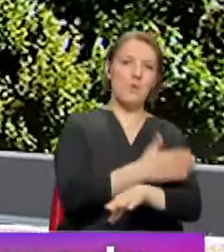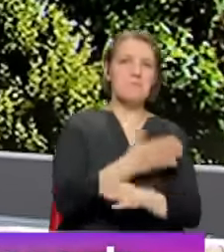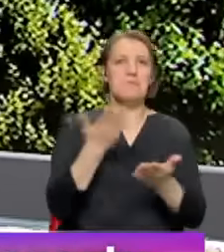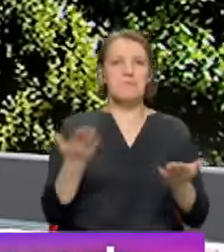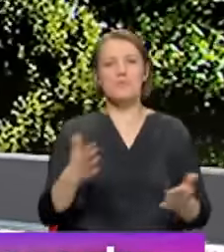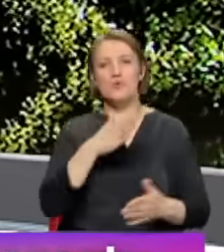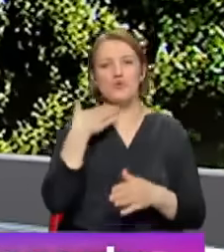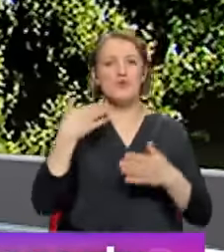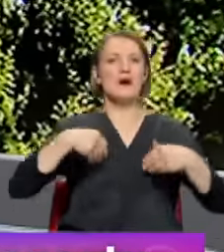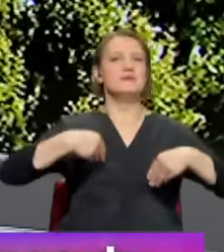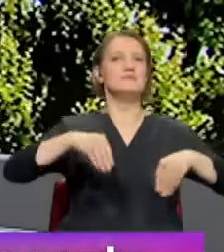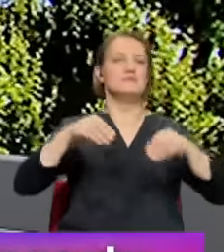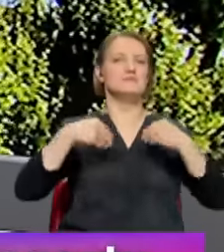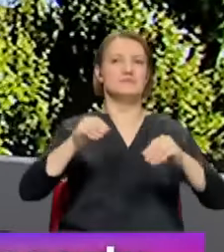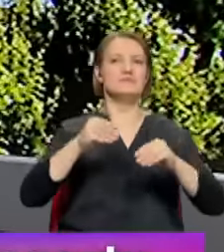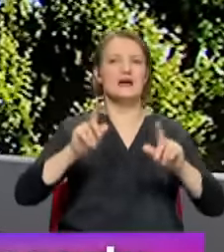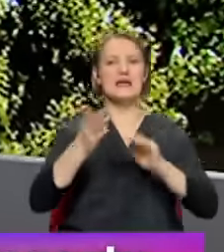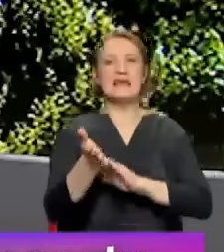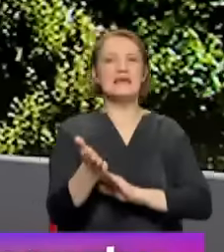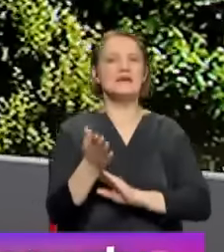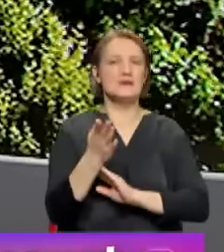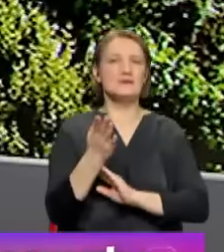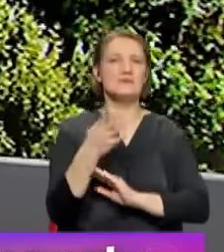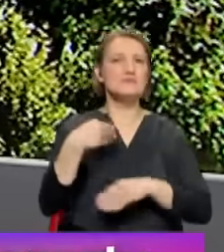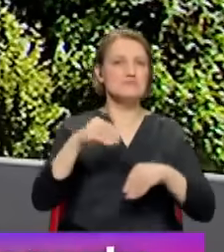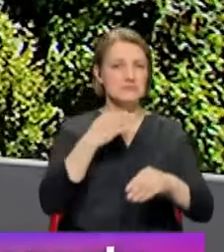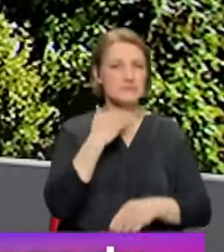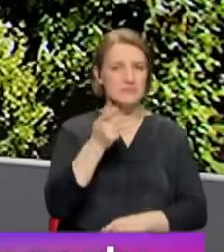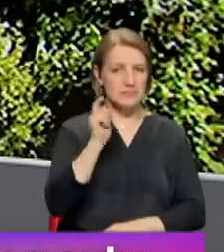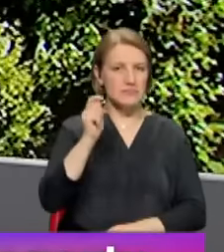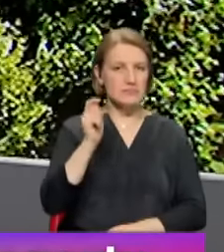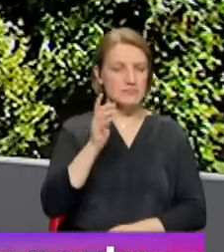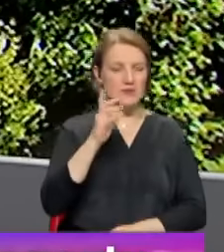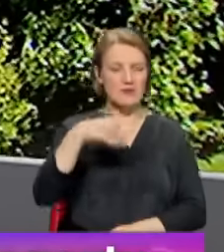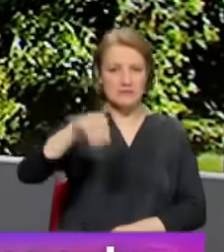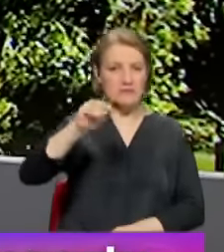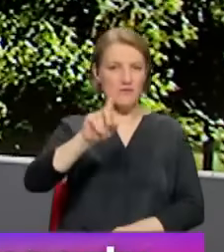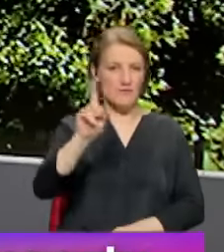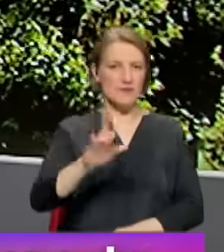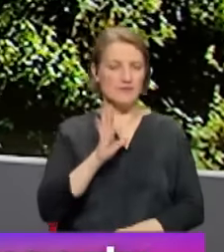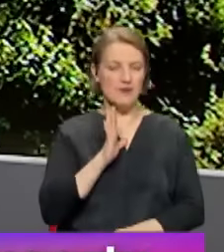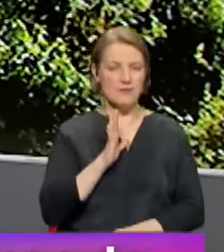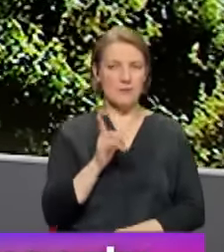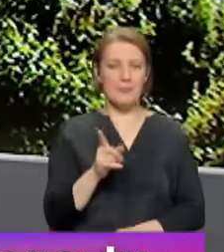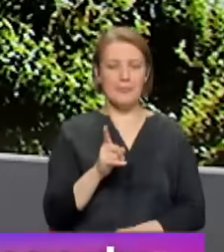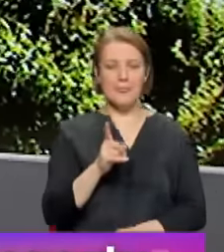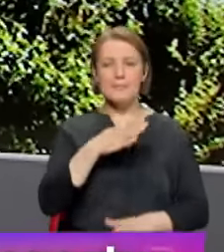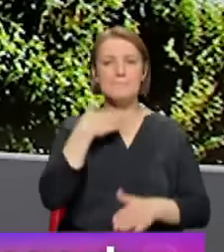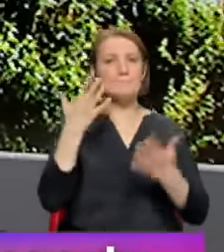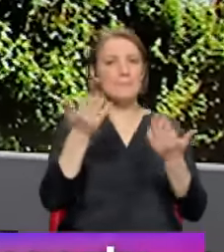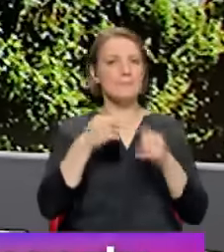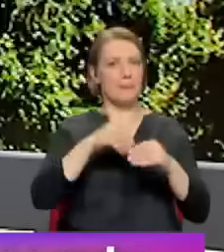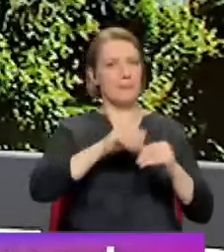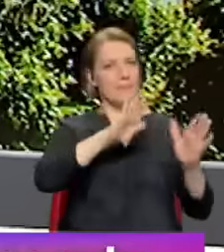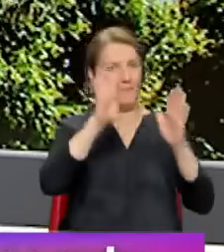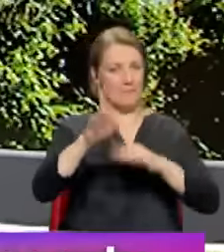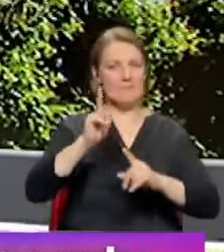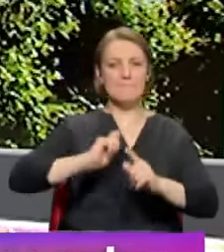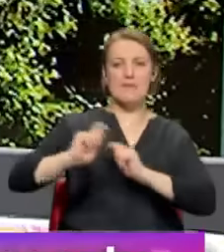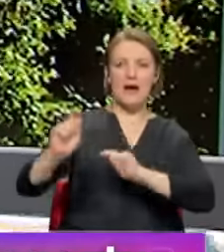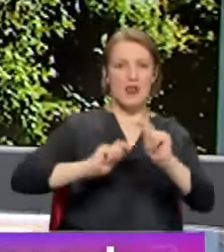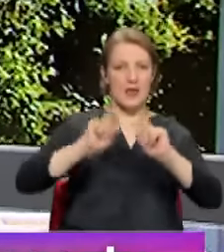acaba kurban pazarlarında yaprak kımıldıyor mu? Gittiniz mi? Küçükbaş hayvan almak için, kurbanlık almak için bir